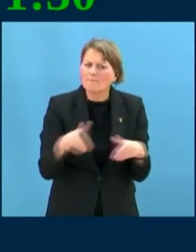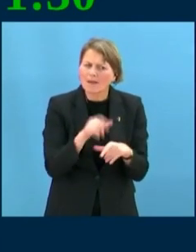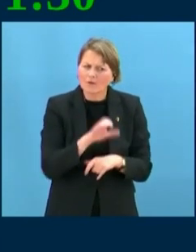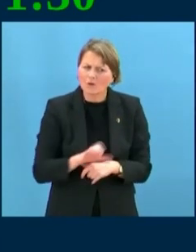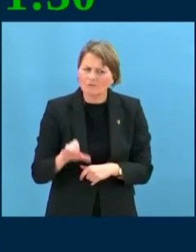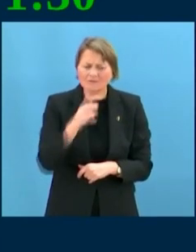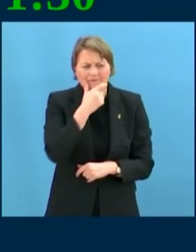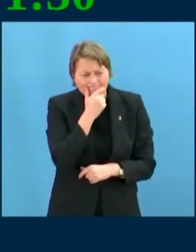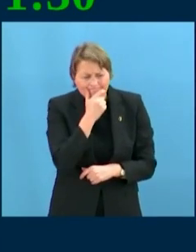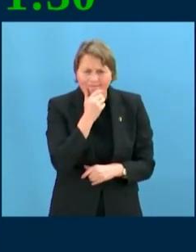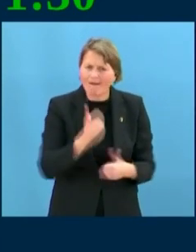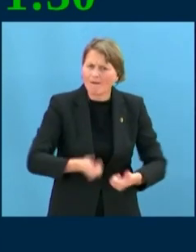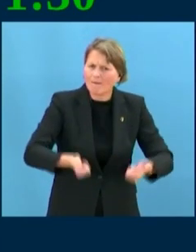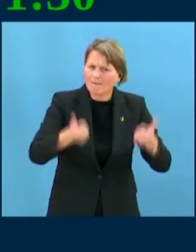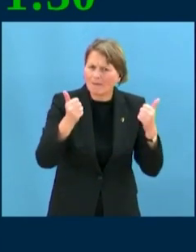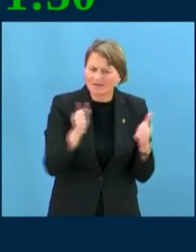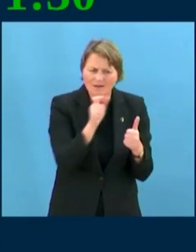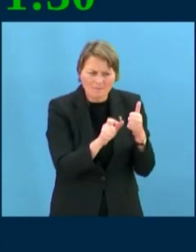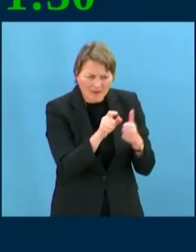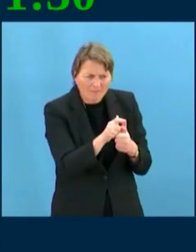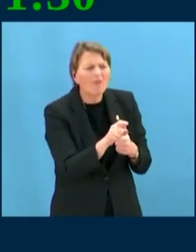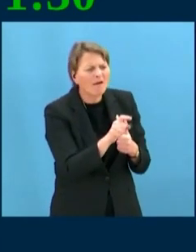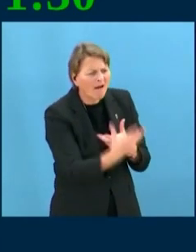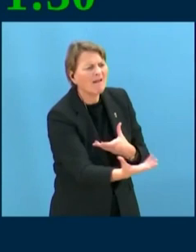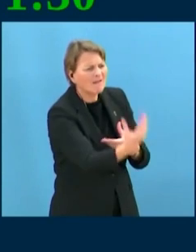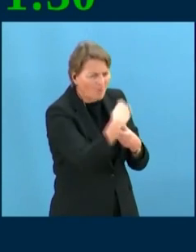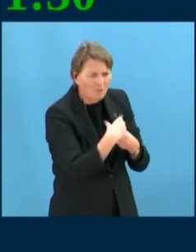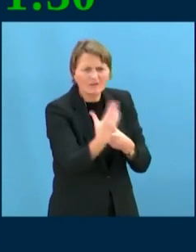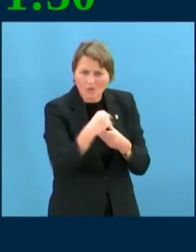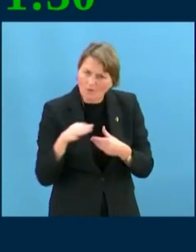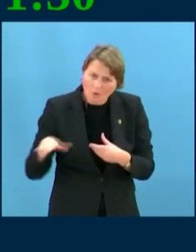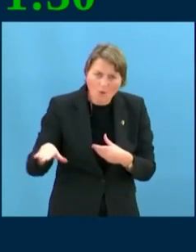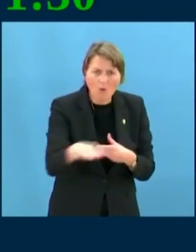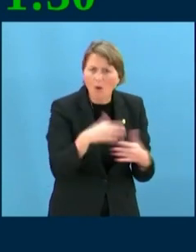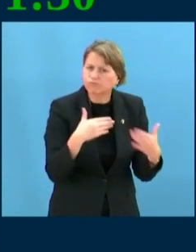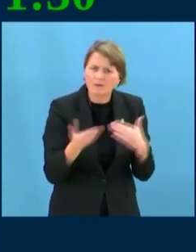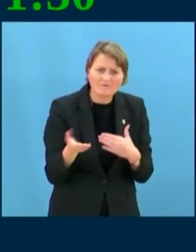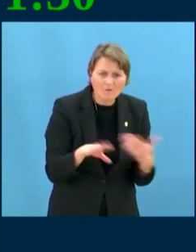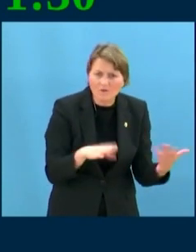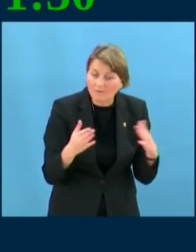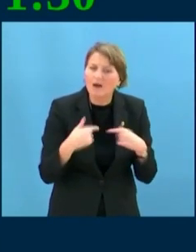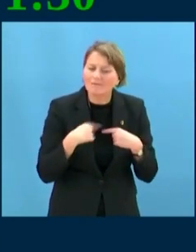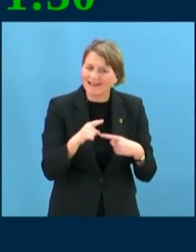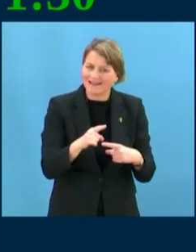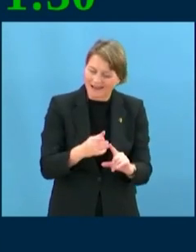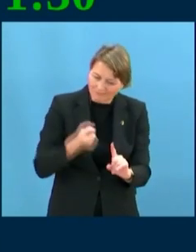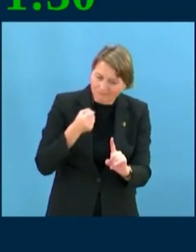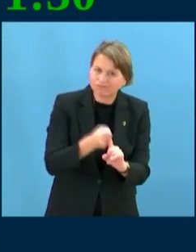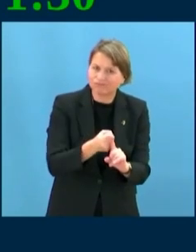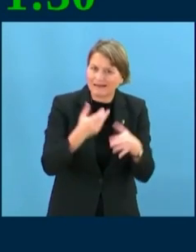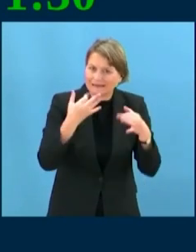üye devletlerin kendilerini ilgilendiren konu ve kararlar Etkin katılımları için fırsat ve araçları